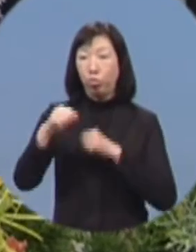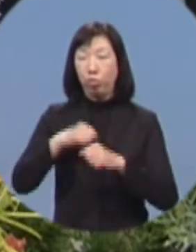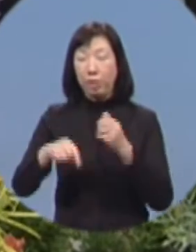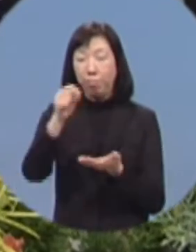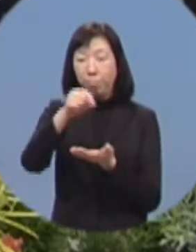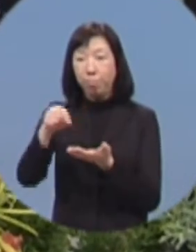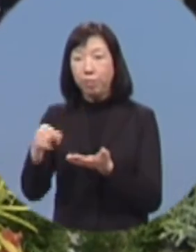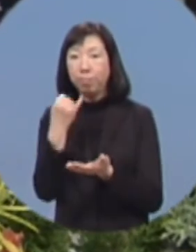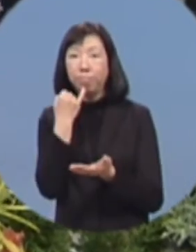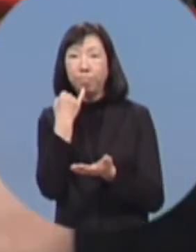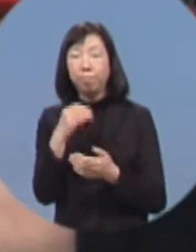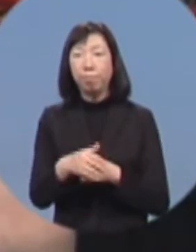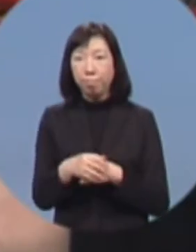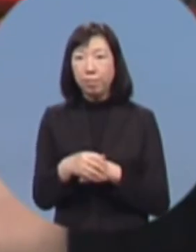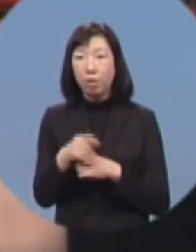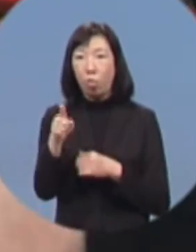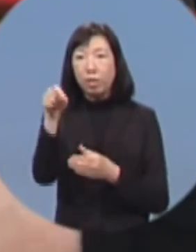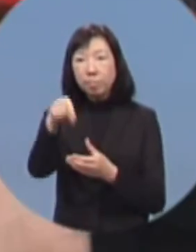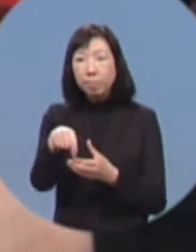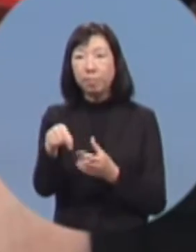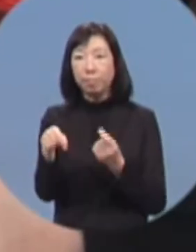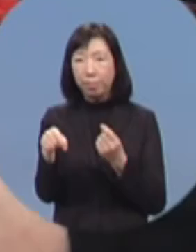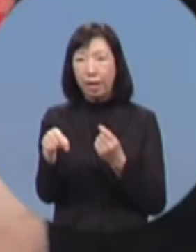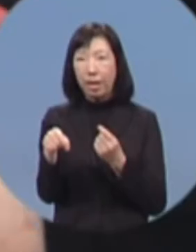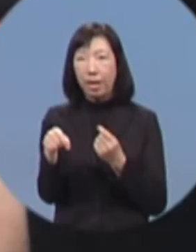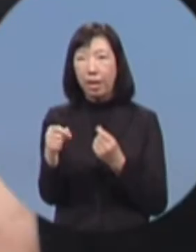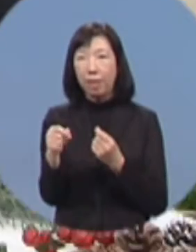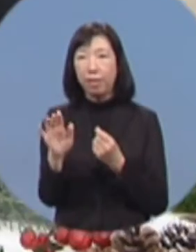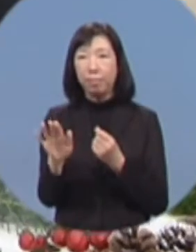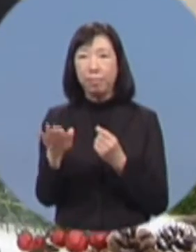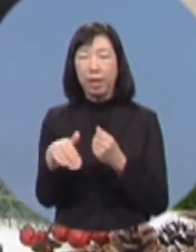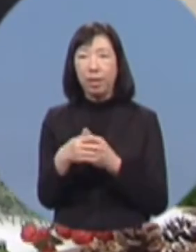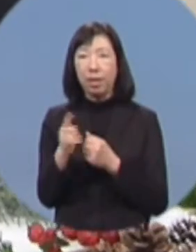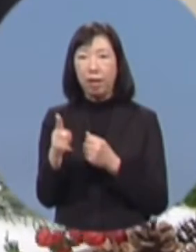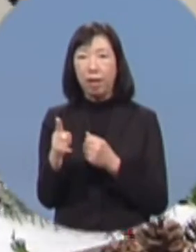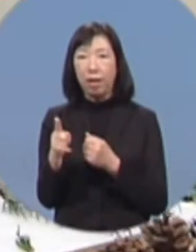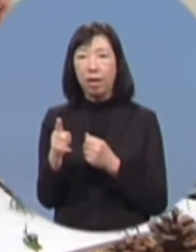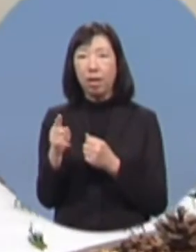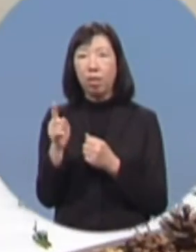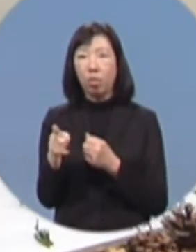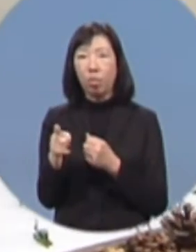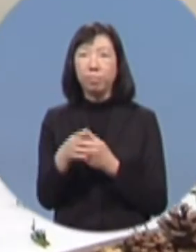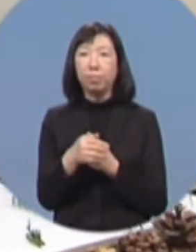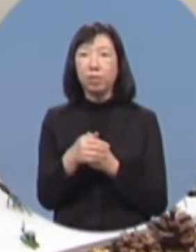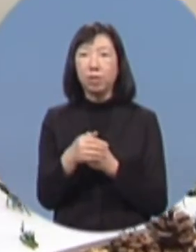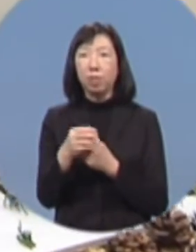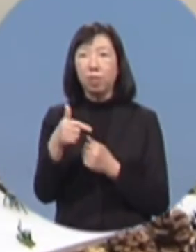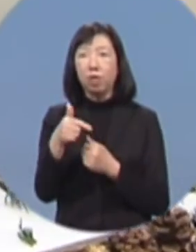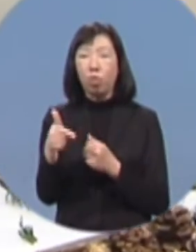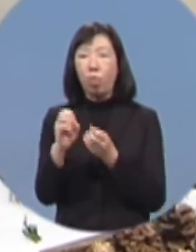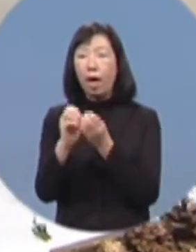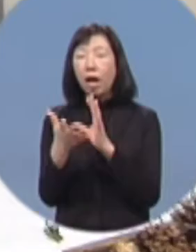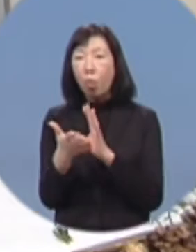ところにさせていただいていいんですけど、はい、ここですね、はい、手応えがありました。 向山先生、はい、このブリリアントベ